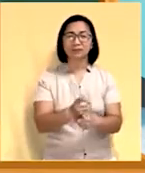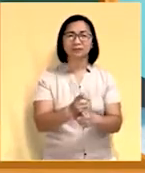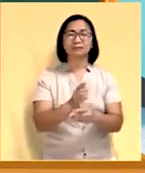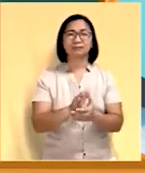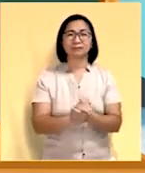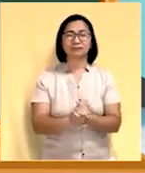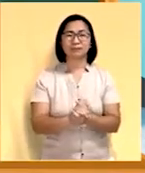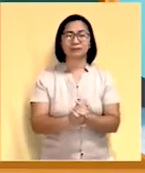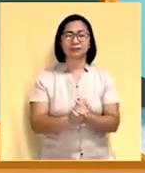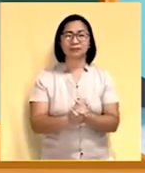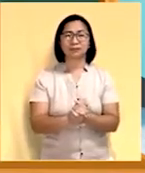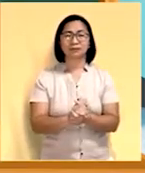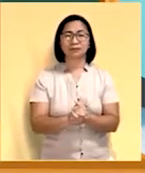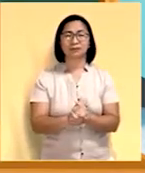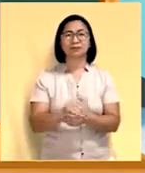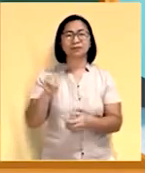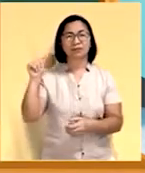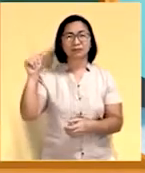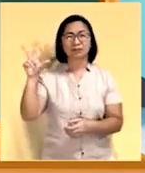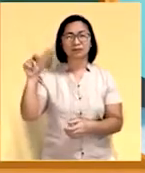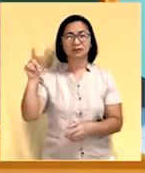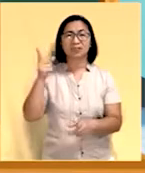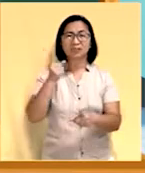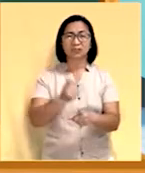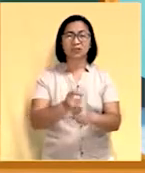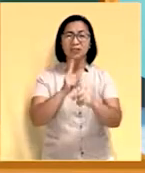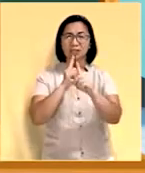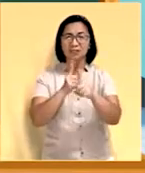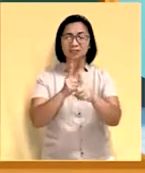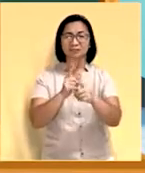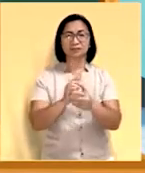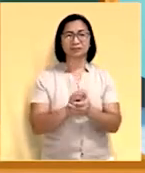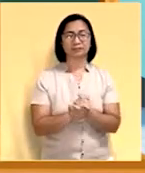Tama! 13 ang tamang sagot.